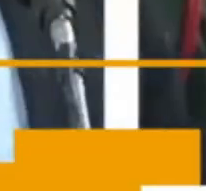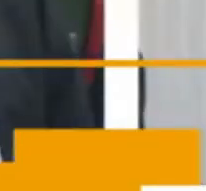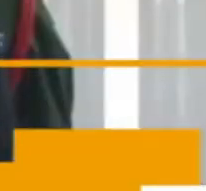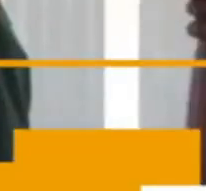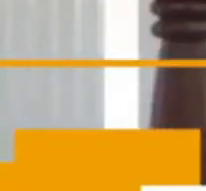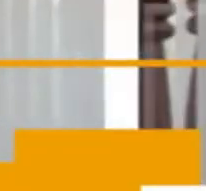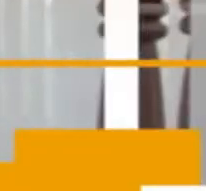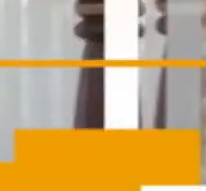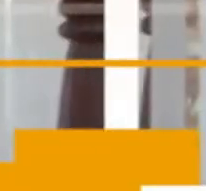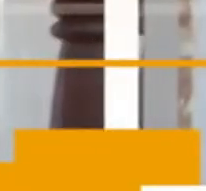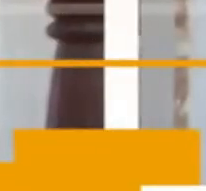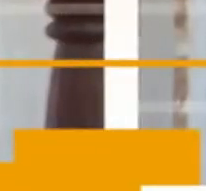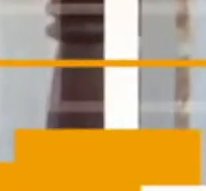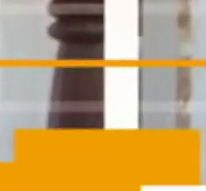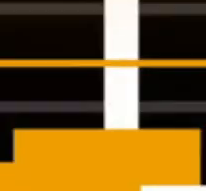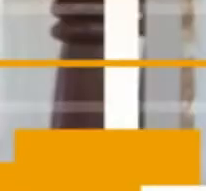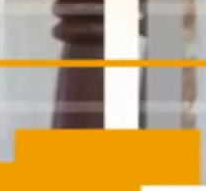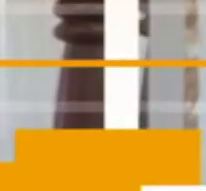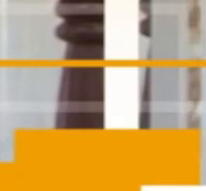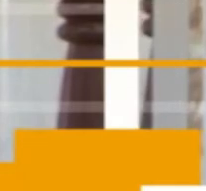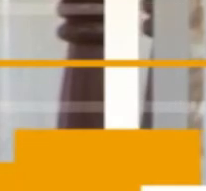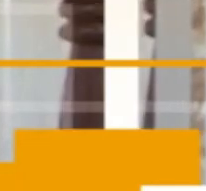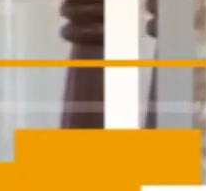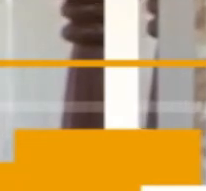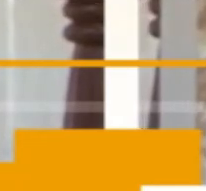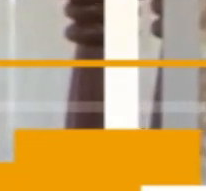Wabidi nenda,